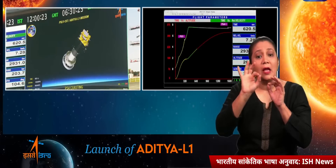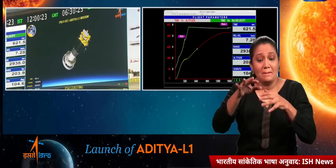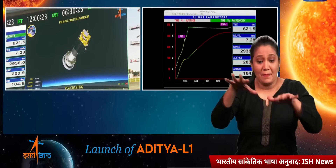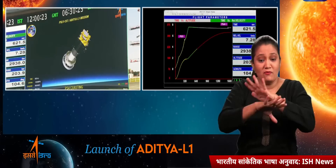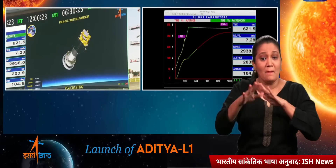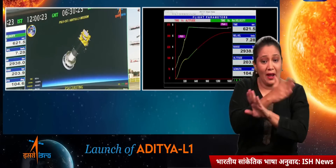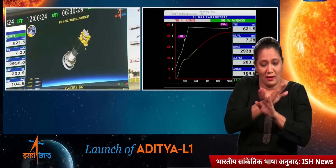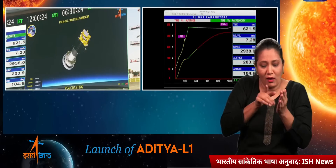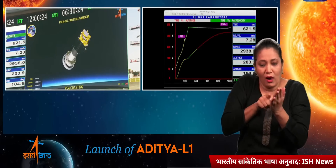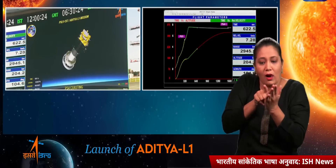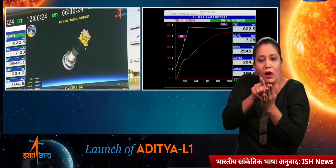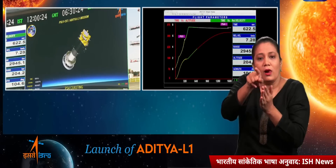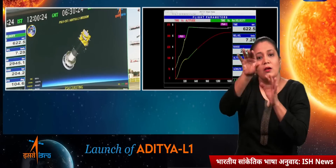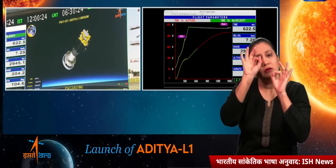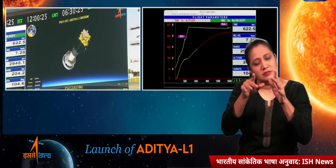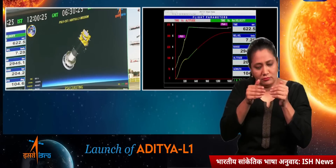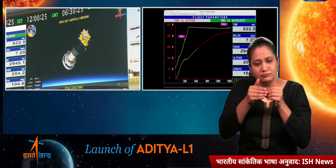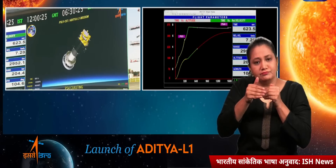करता हुआ जा रहा है।